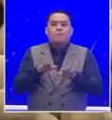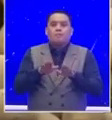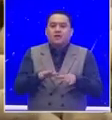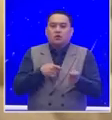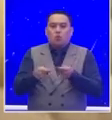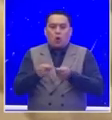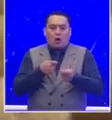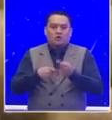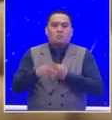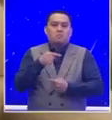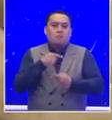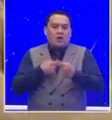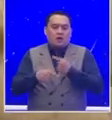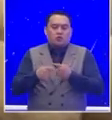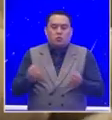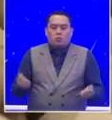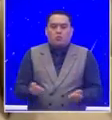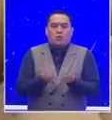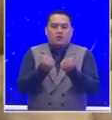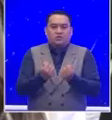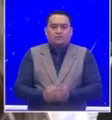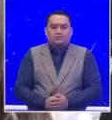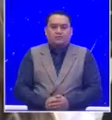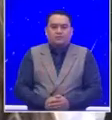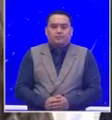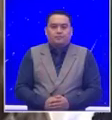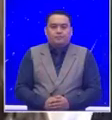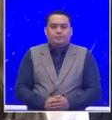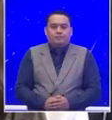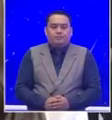будут оказывать предпринимателям всю необходимую